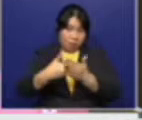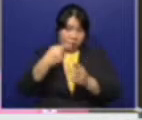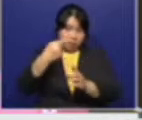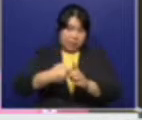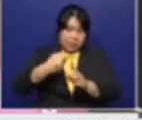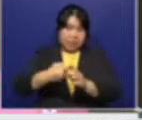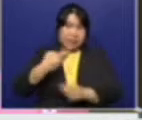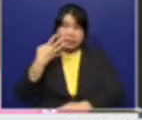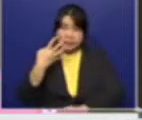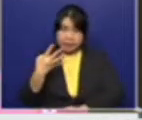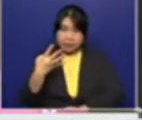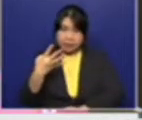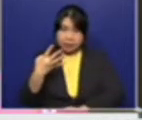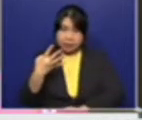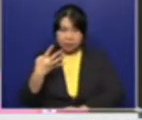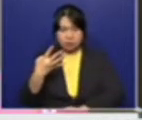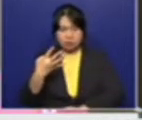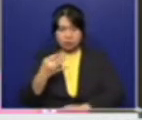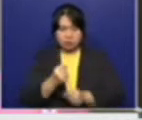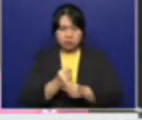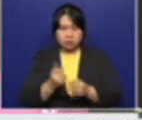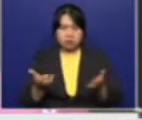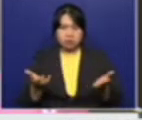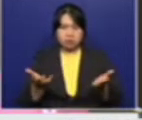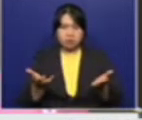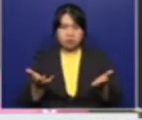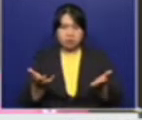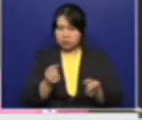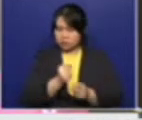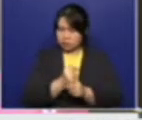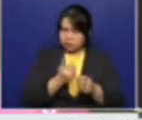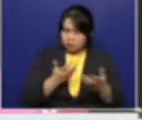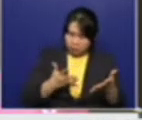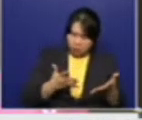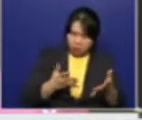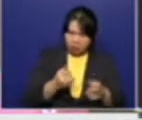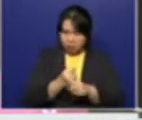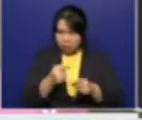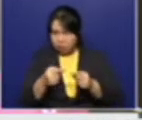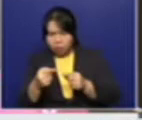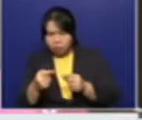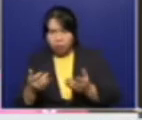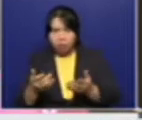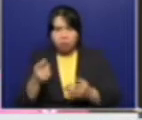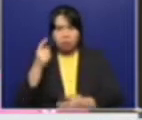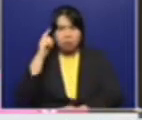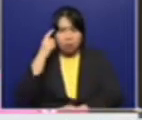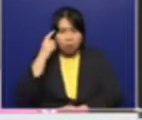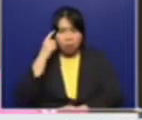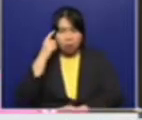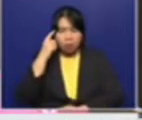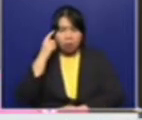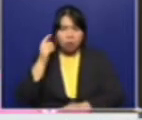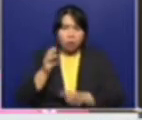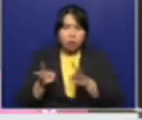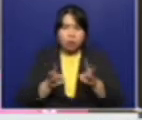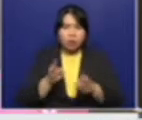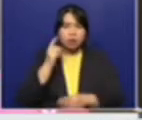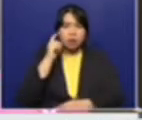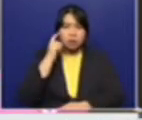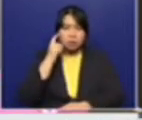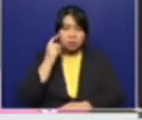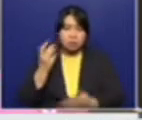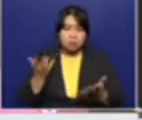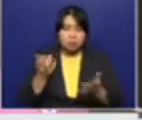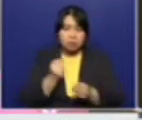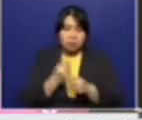ก็ยังไม่เห็นหน้าเห็นหลังยังไม่รู้ทิศทางเลยว่าจะเอากันยังไงจะไปกันยังไ